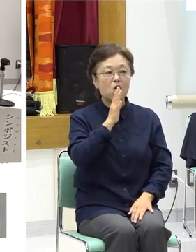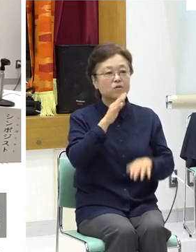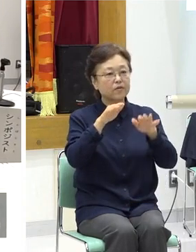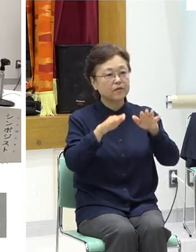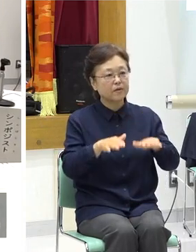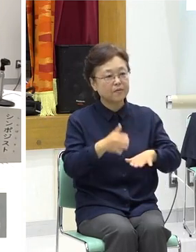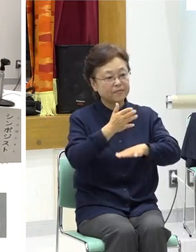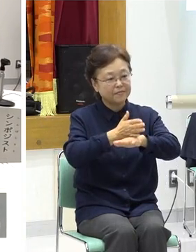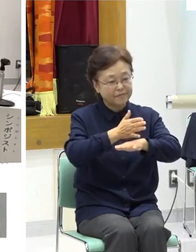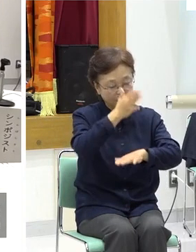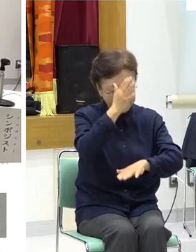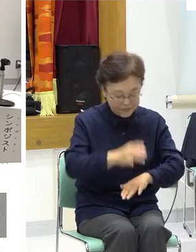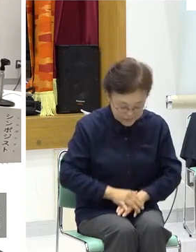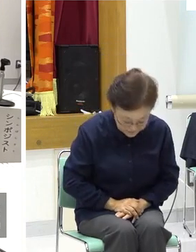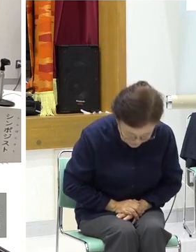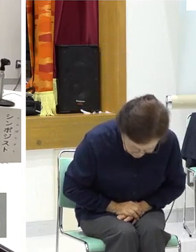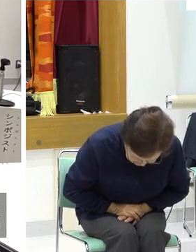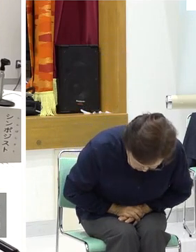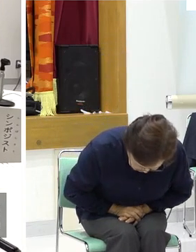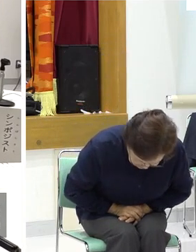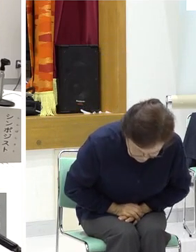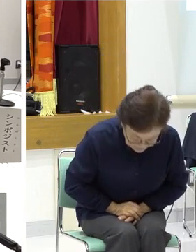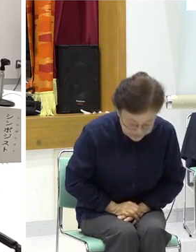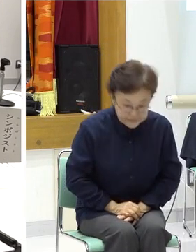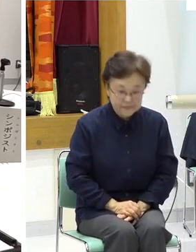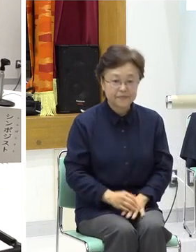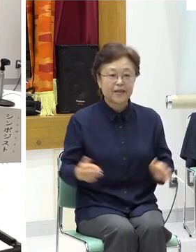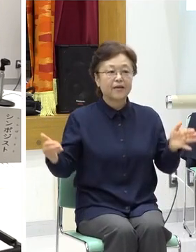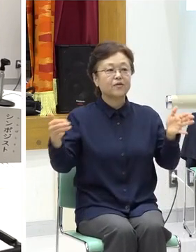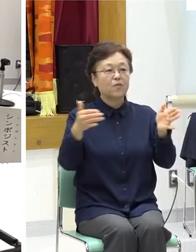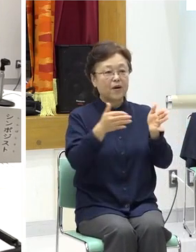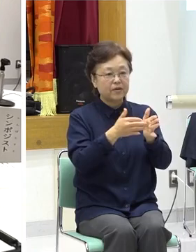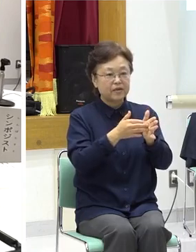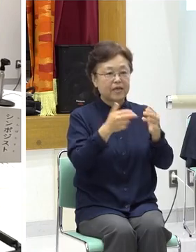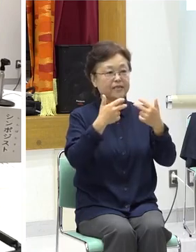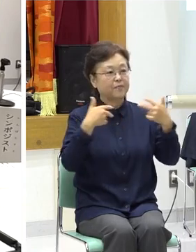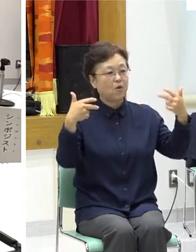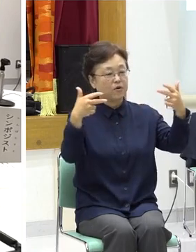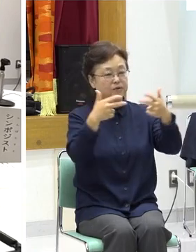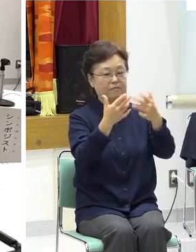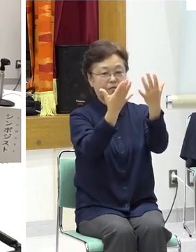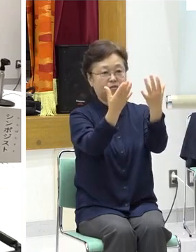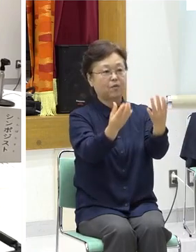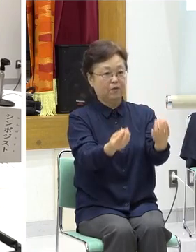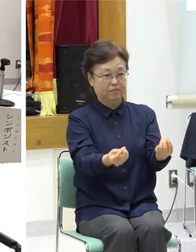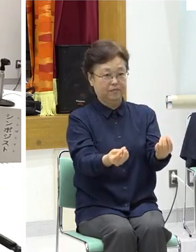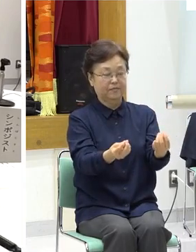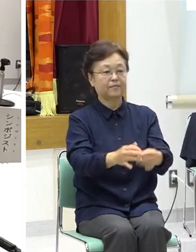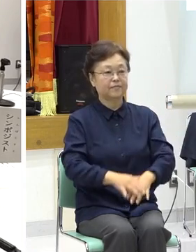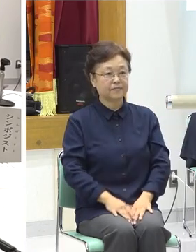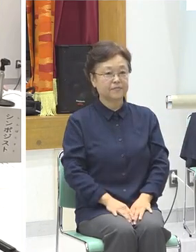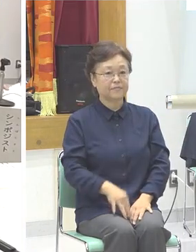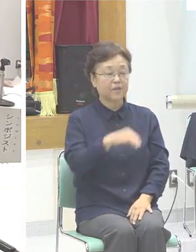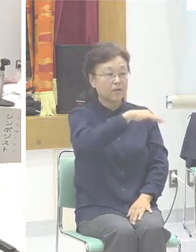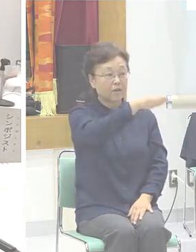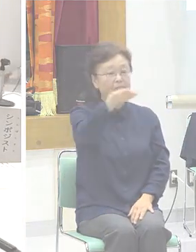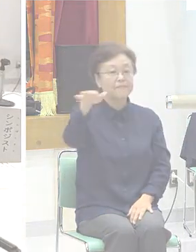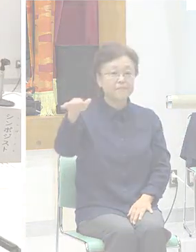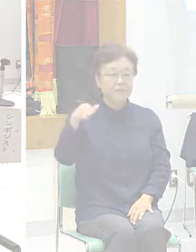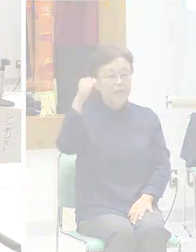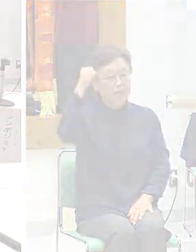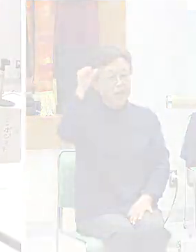本当に今日はどうもありがとうございました。以上をもちまして、シンポジウムの方を終了させていただきます。